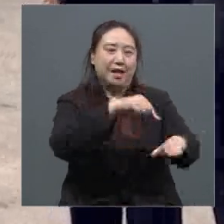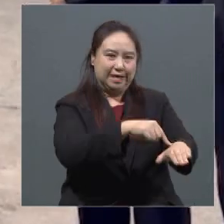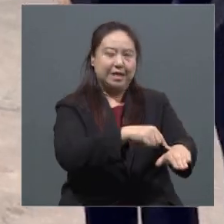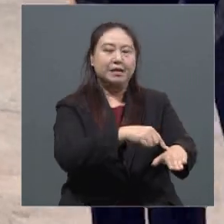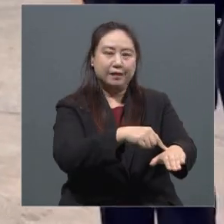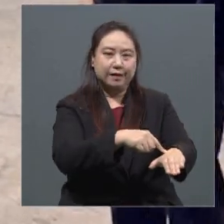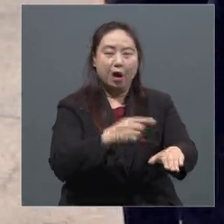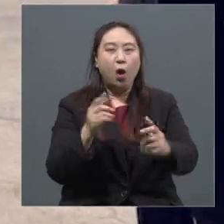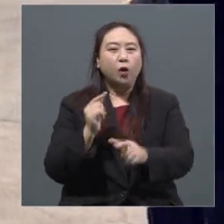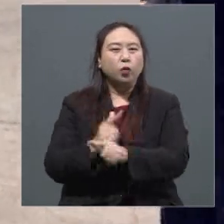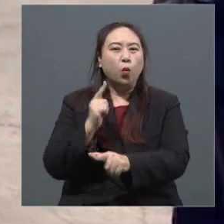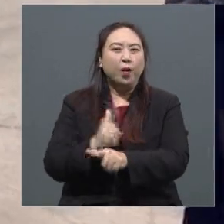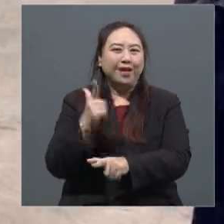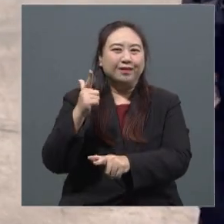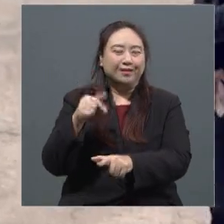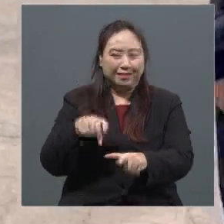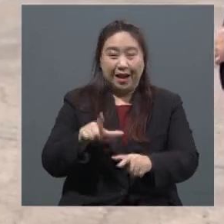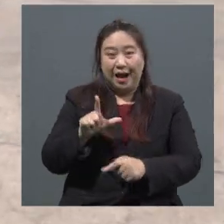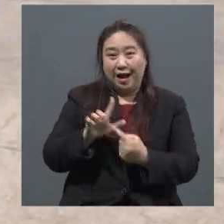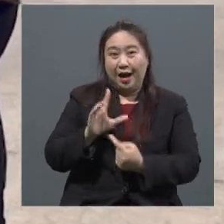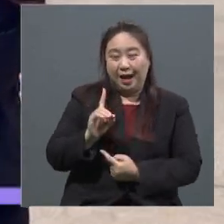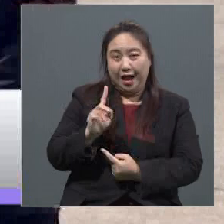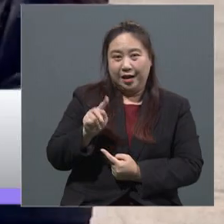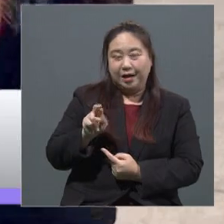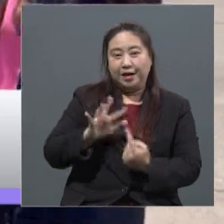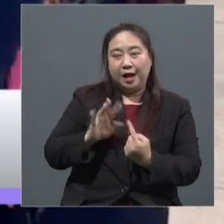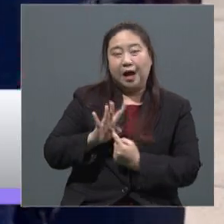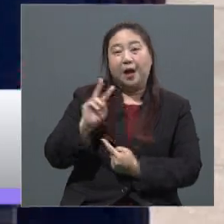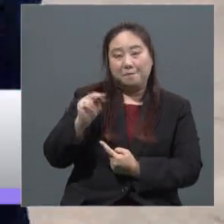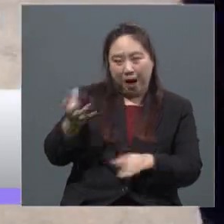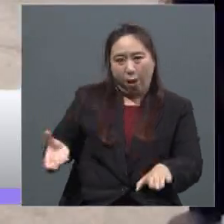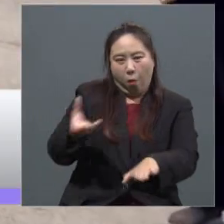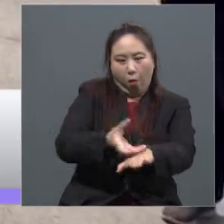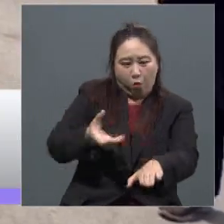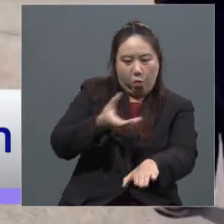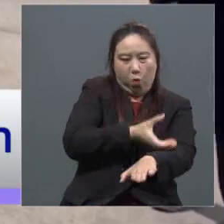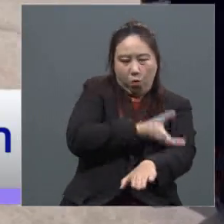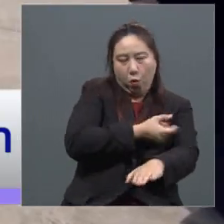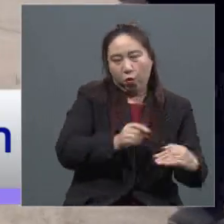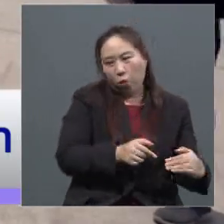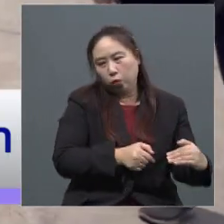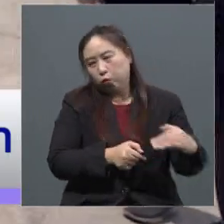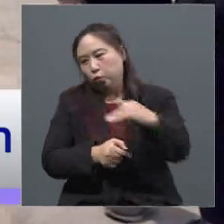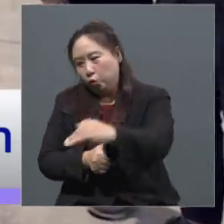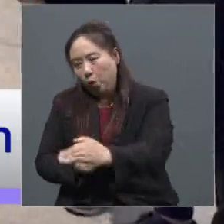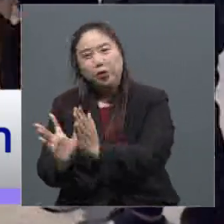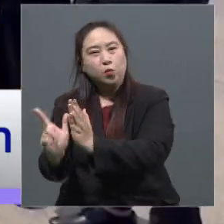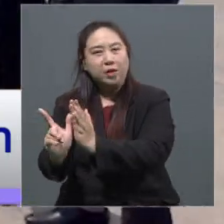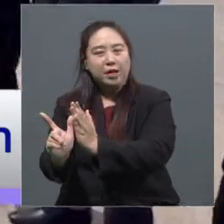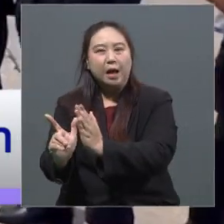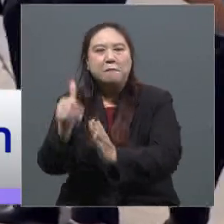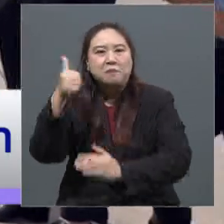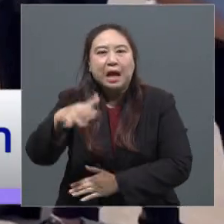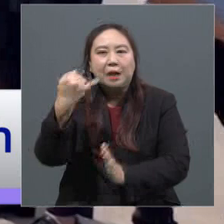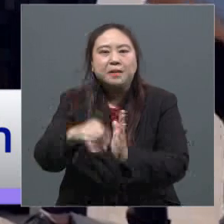รับการขนตู้คอนเทนเนอร์จากลาดกระบังไปยังท่าเรือแหลมฉบังเนื่องจากว่าคนขับรถไฟเนี่ยไม่เพียงพอนะครับจากเดิม